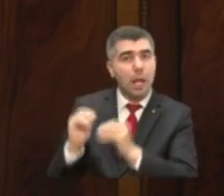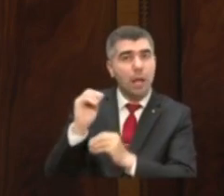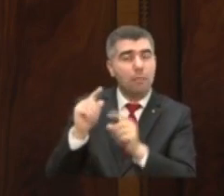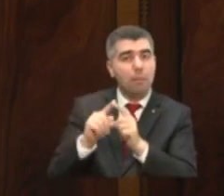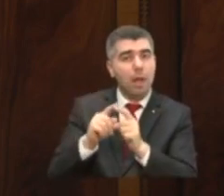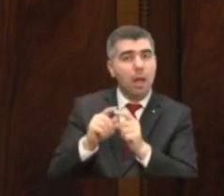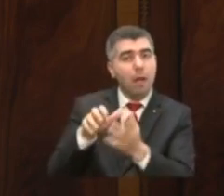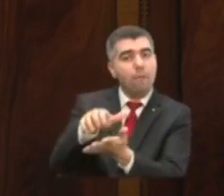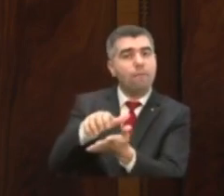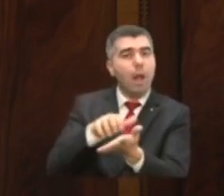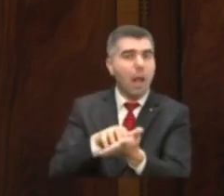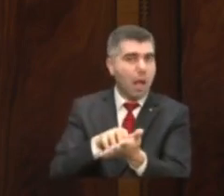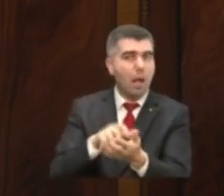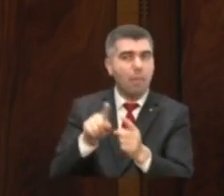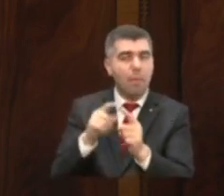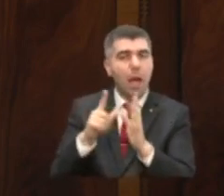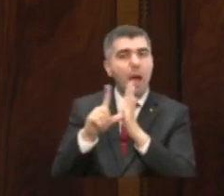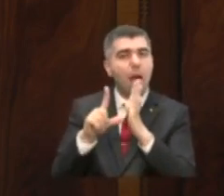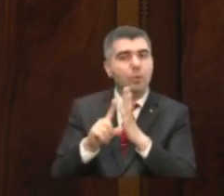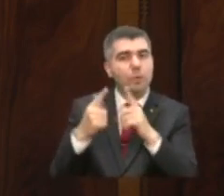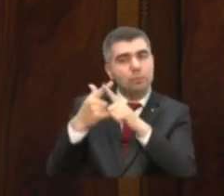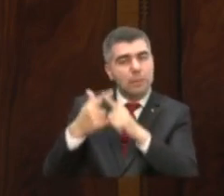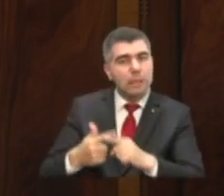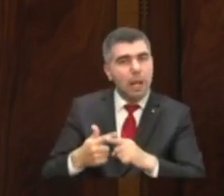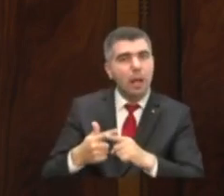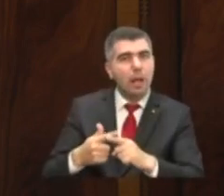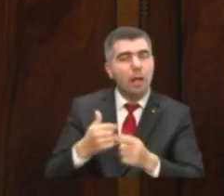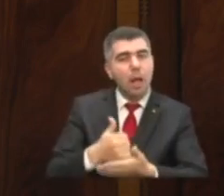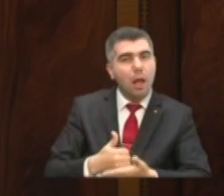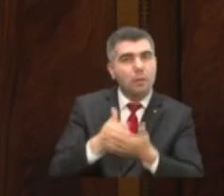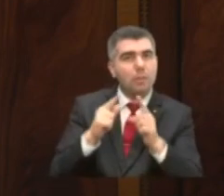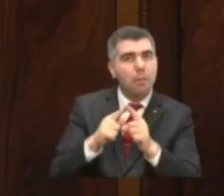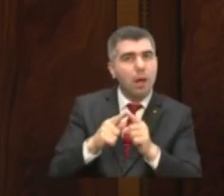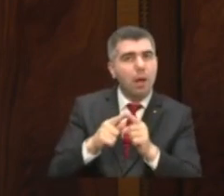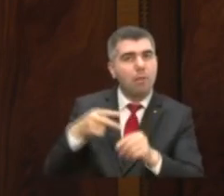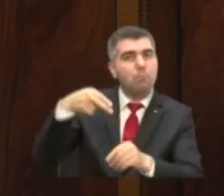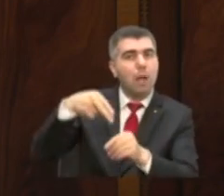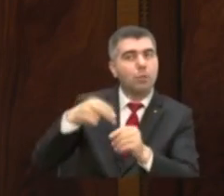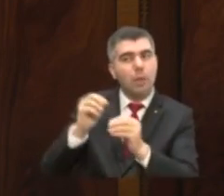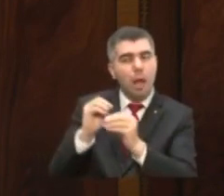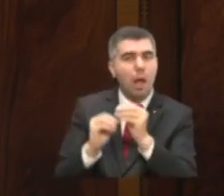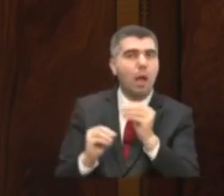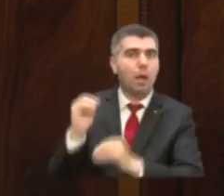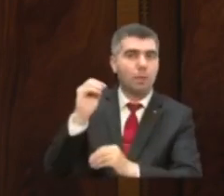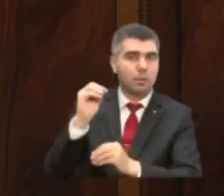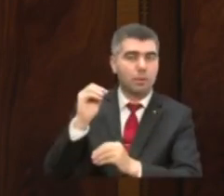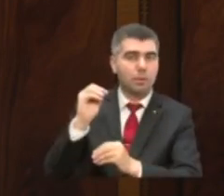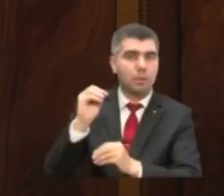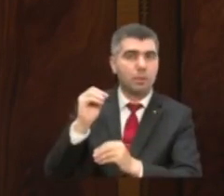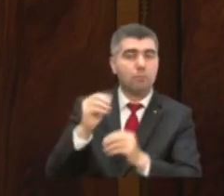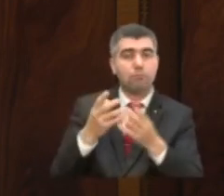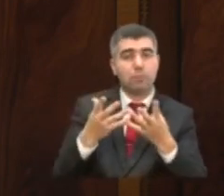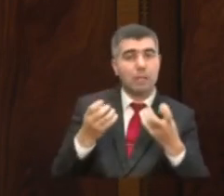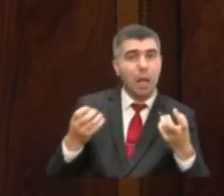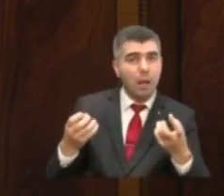الفلاح الصغير اللي جاب مشروع قالوا الماني كيفاش غادي يمكن له كذا وأنتم دايرين إلا اللوبيات الكبار. ارتفاع أثمان المحروقات هو المشكل